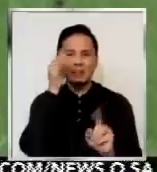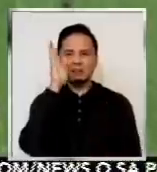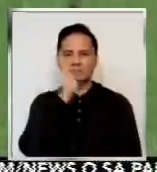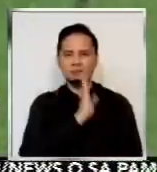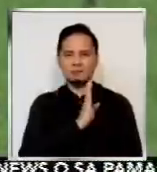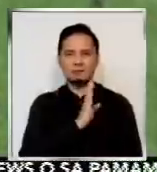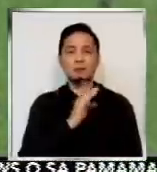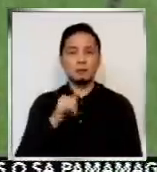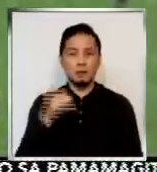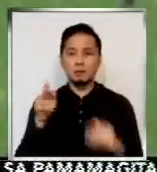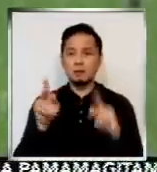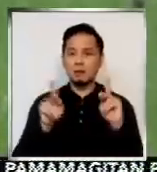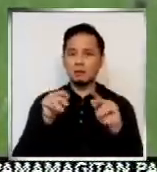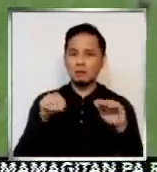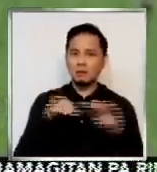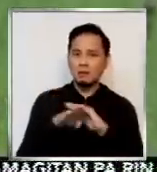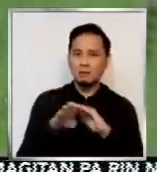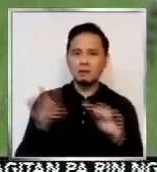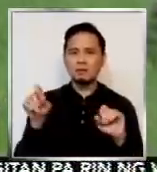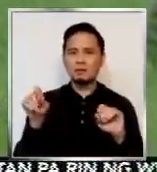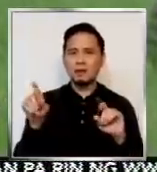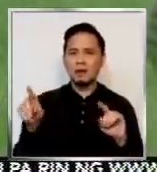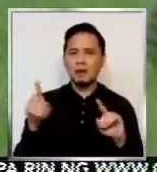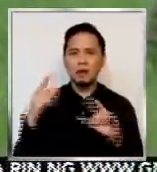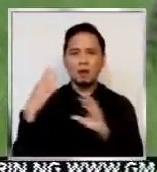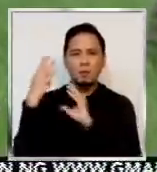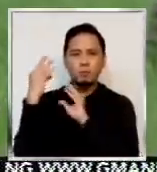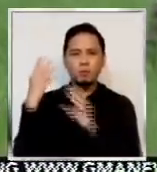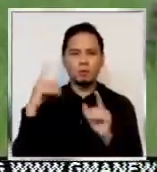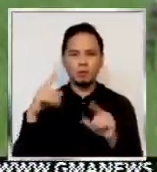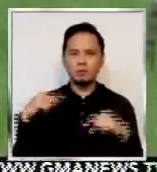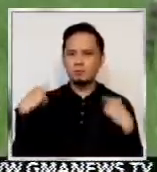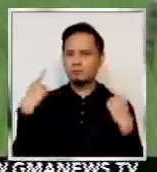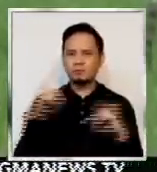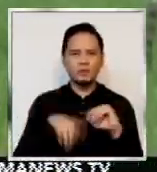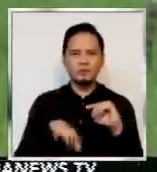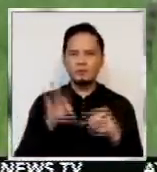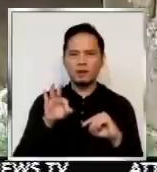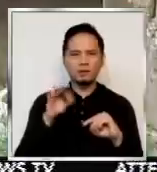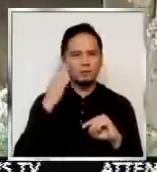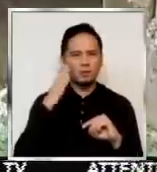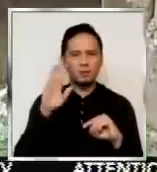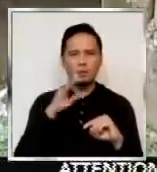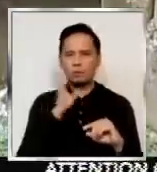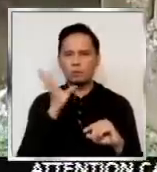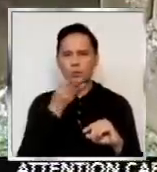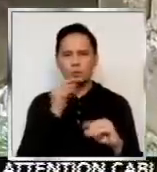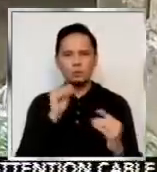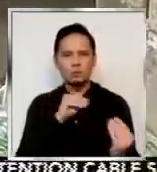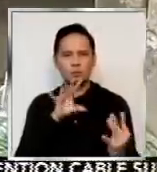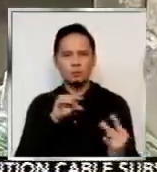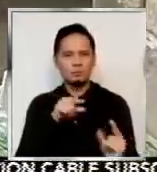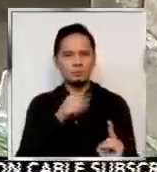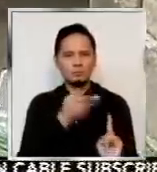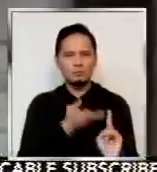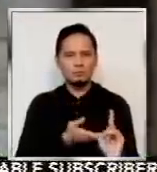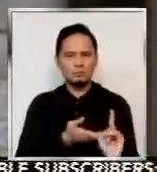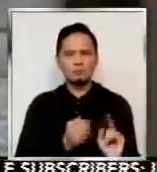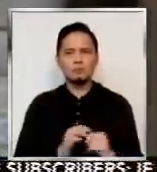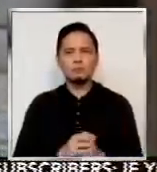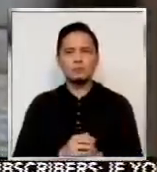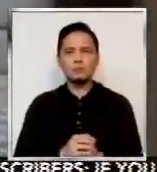rito na nagtitinda ng unan ay hanggang ngayon hindi pa rin alam ang pagkakakilanlan. Ayon sa isang residente, noong isang